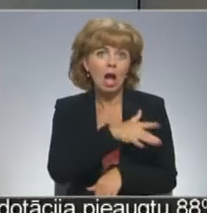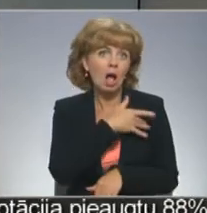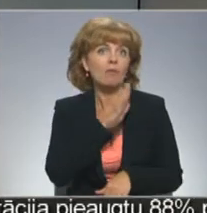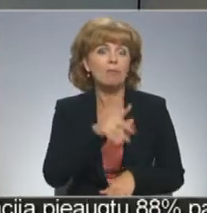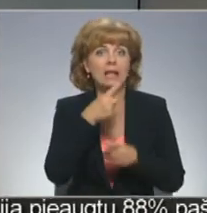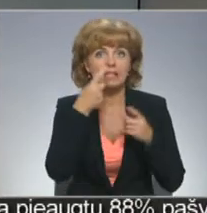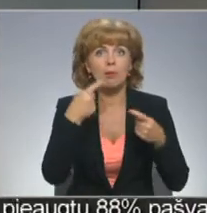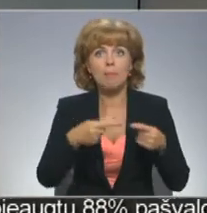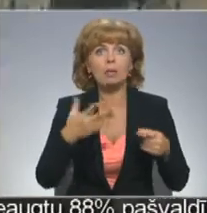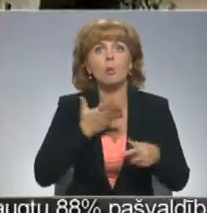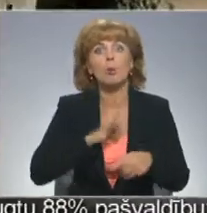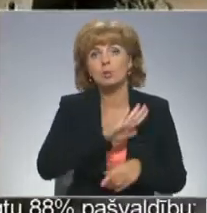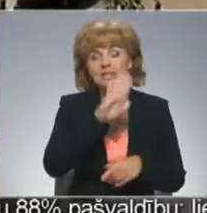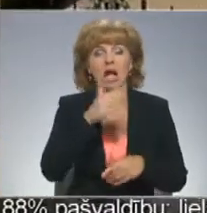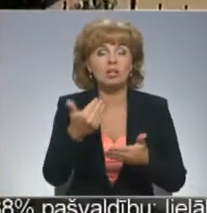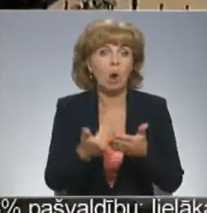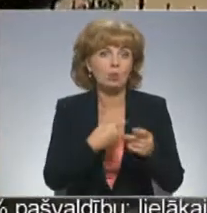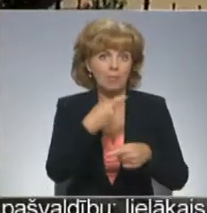televīzija turpina.